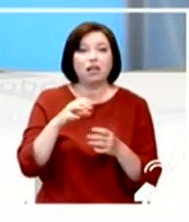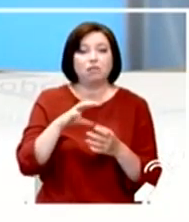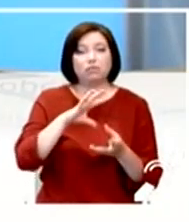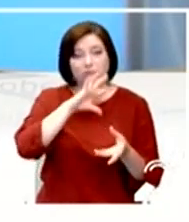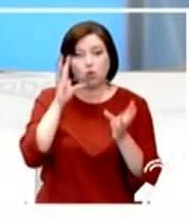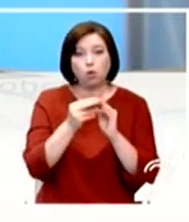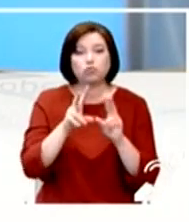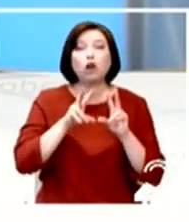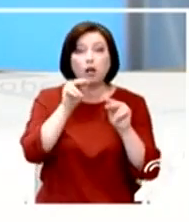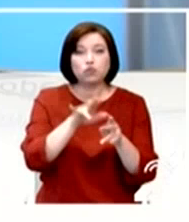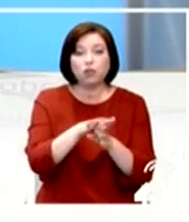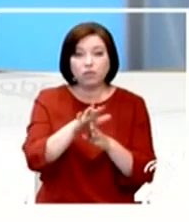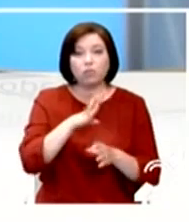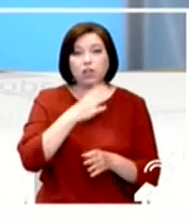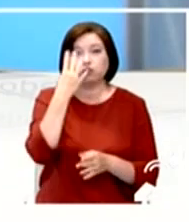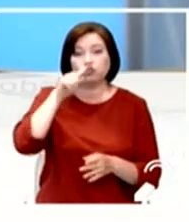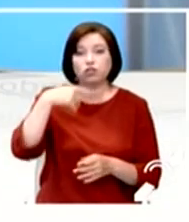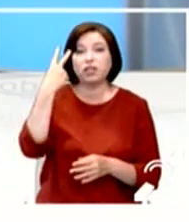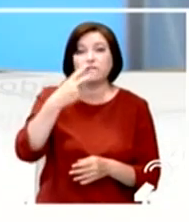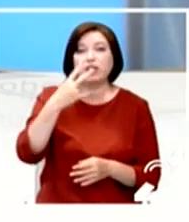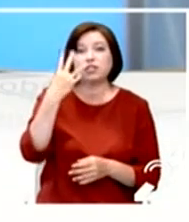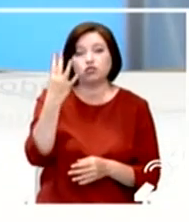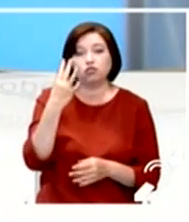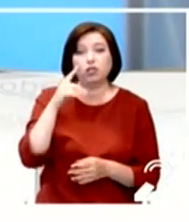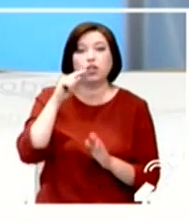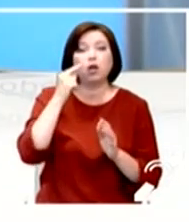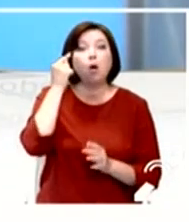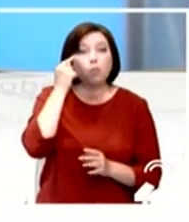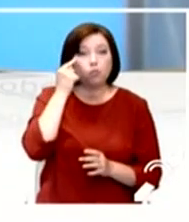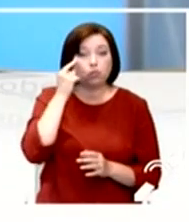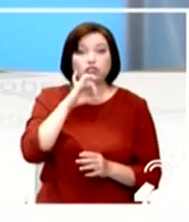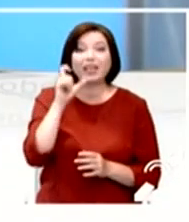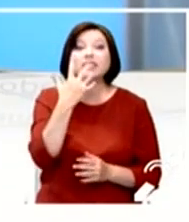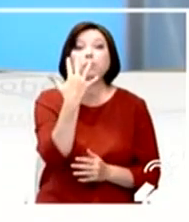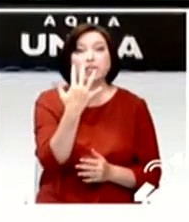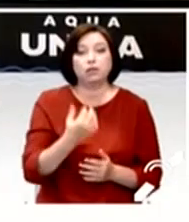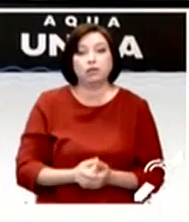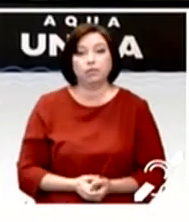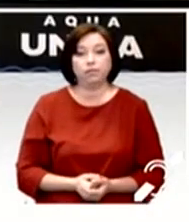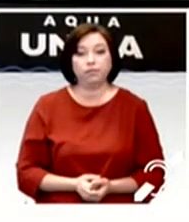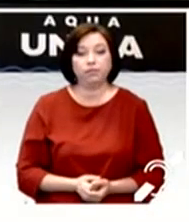implementare a angajamentelor a fost de 4,24 de puncte din 5.